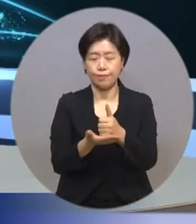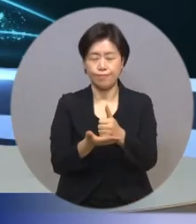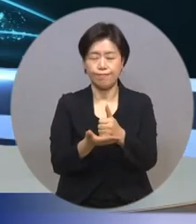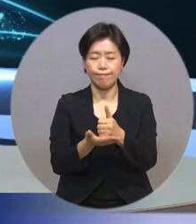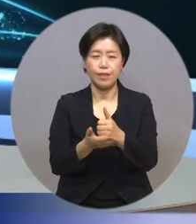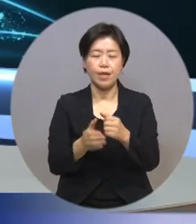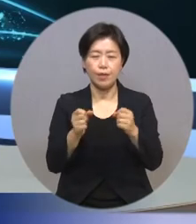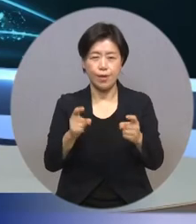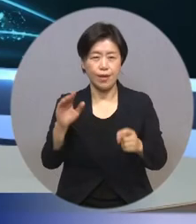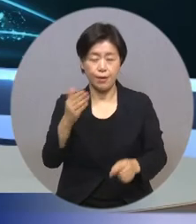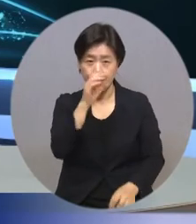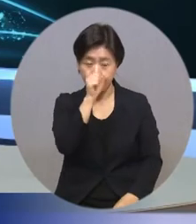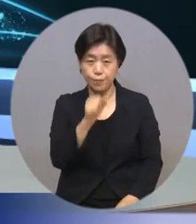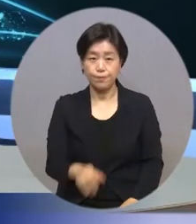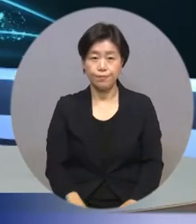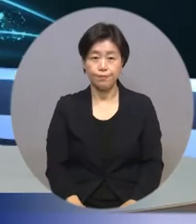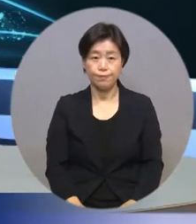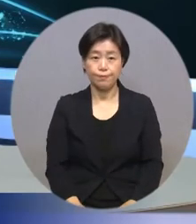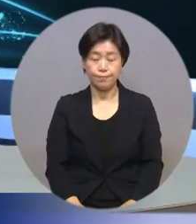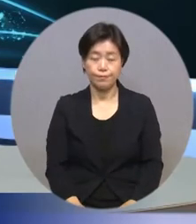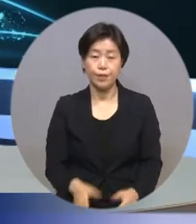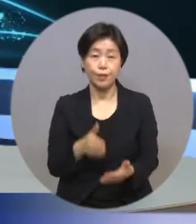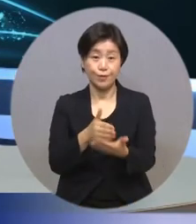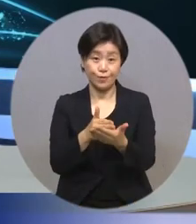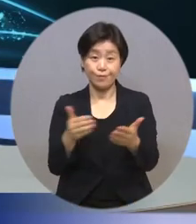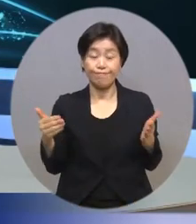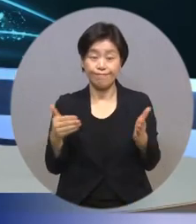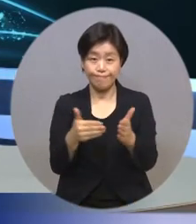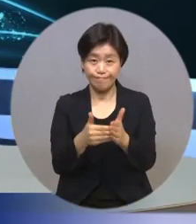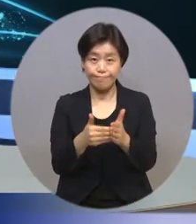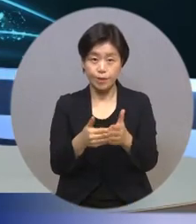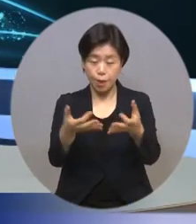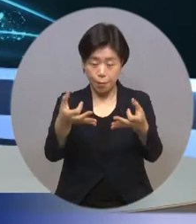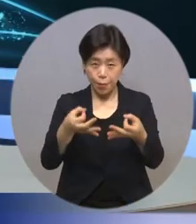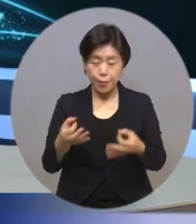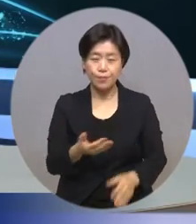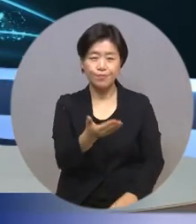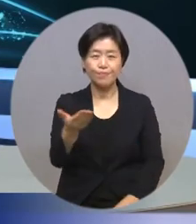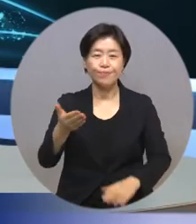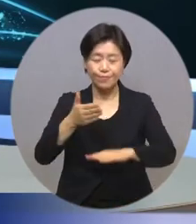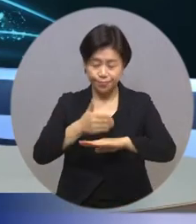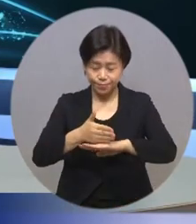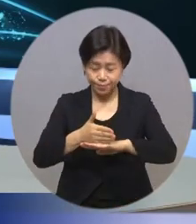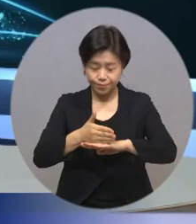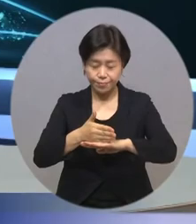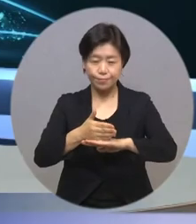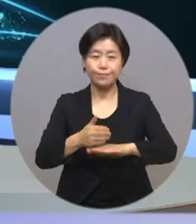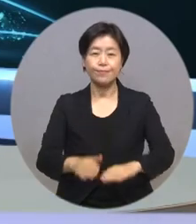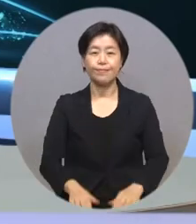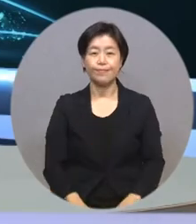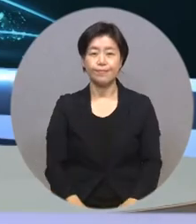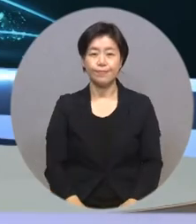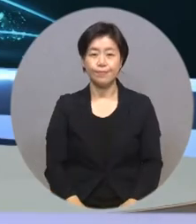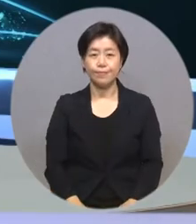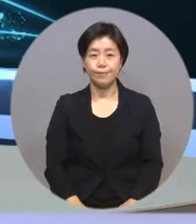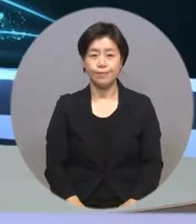되길 기대합니다. 이상 복지TV 뉴스를 마칩니다. 시청해주신 여러분 고맙습니다.